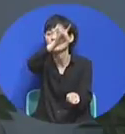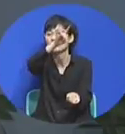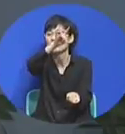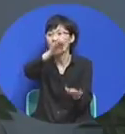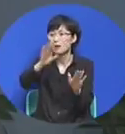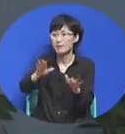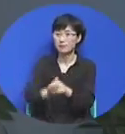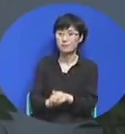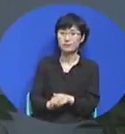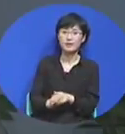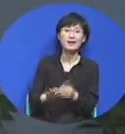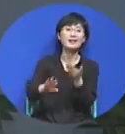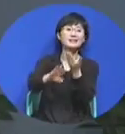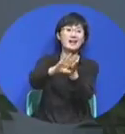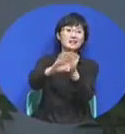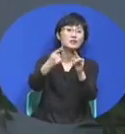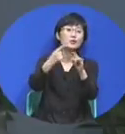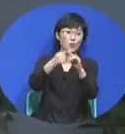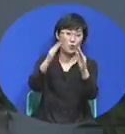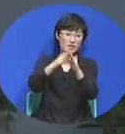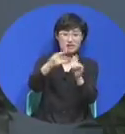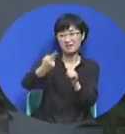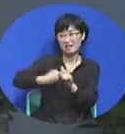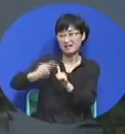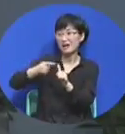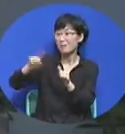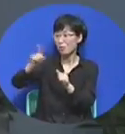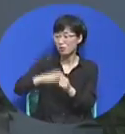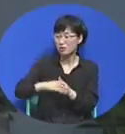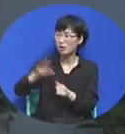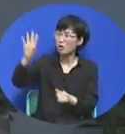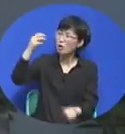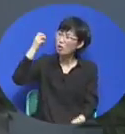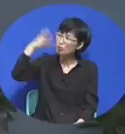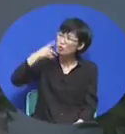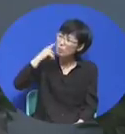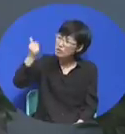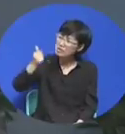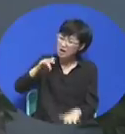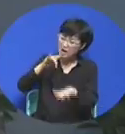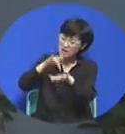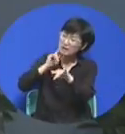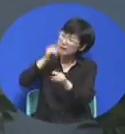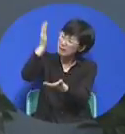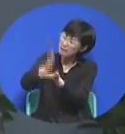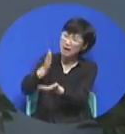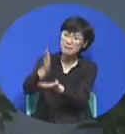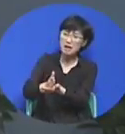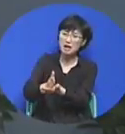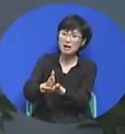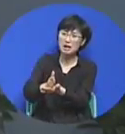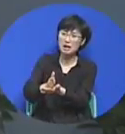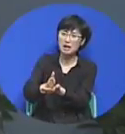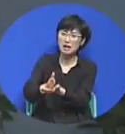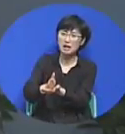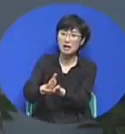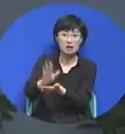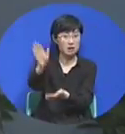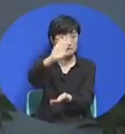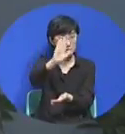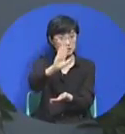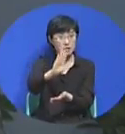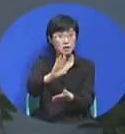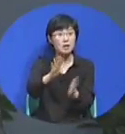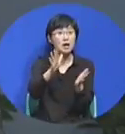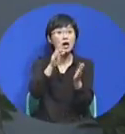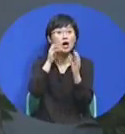사단 얘기를 하느냐 이러는데 현장 가서 너무나 많이 보고 복음을 안 전할 수가 없어요. Many people ask me, Pastor,